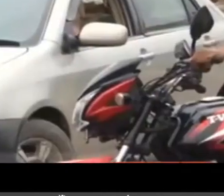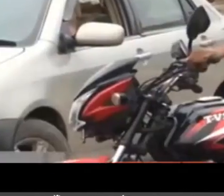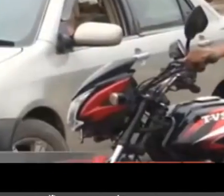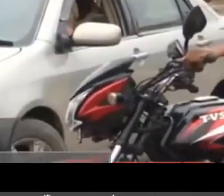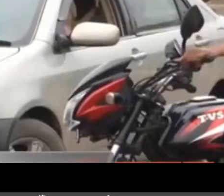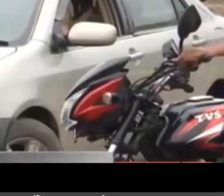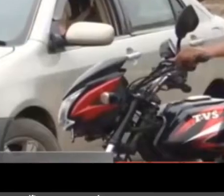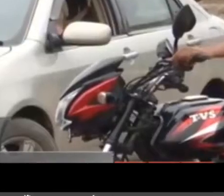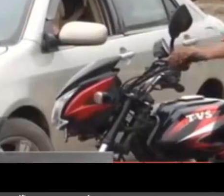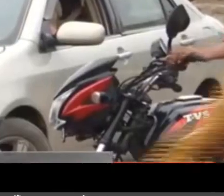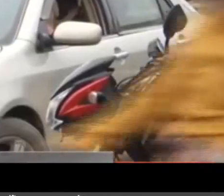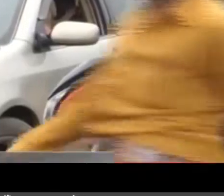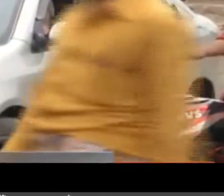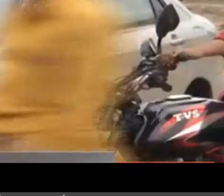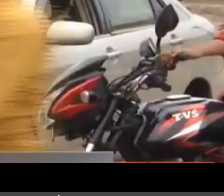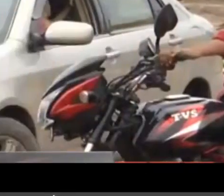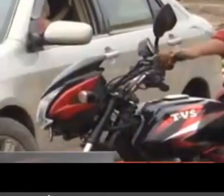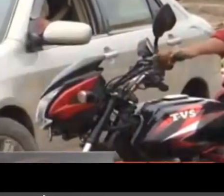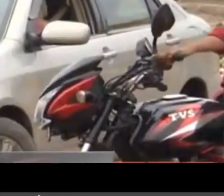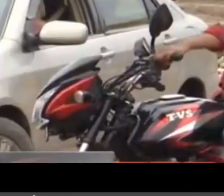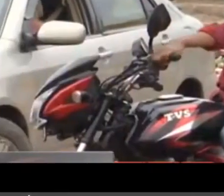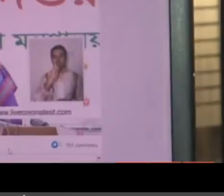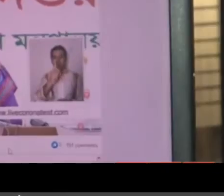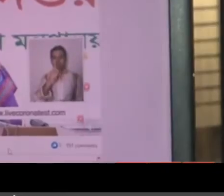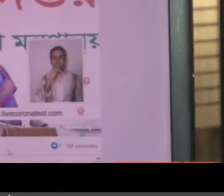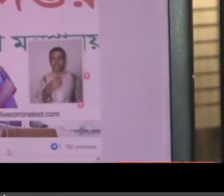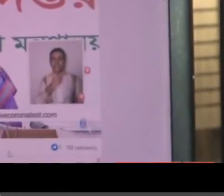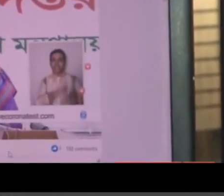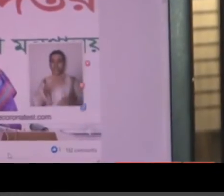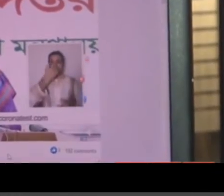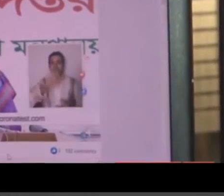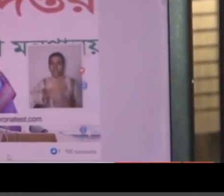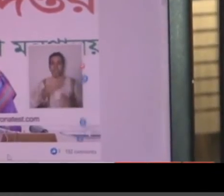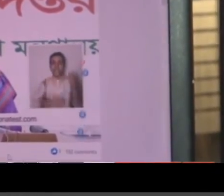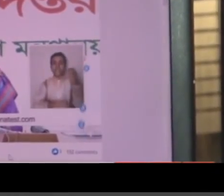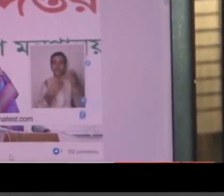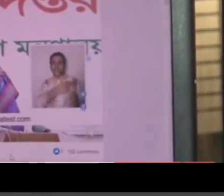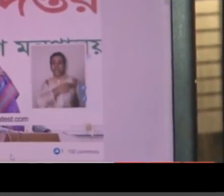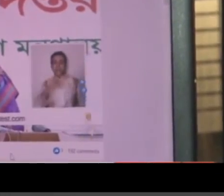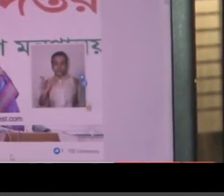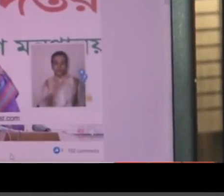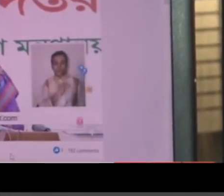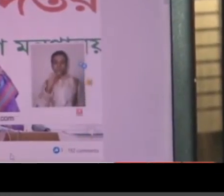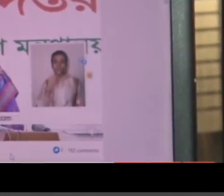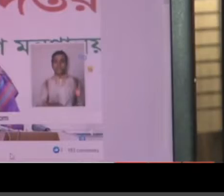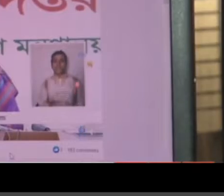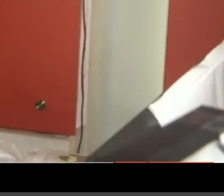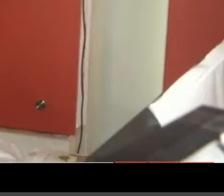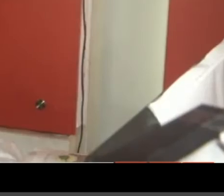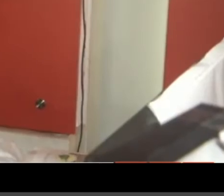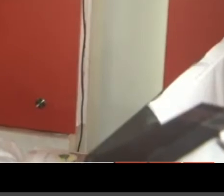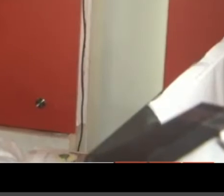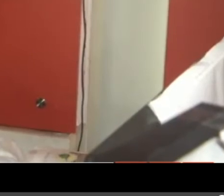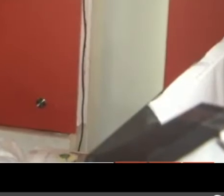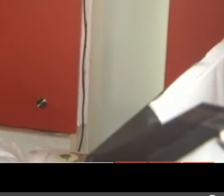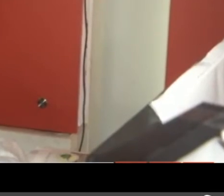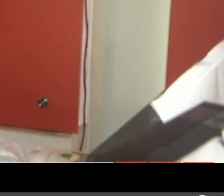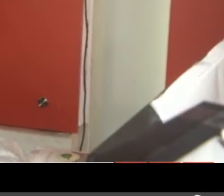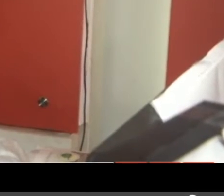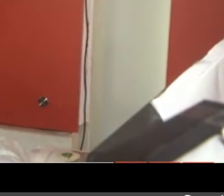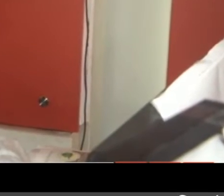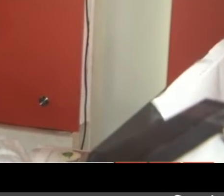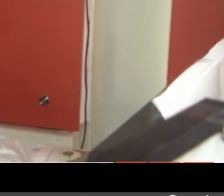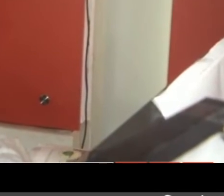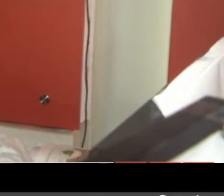গেছেন। এটি একদিনে সর্বোচ্চ মৃত্যুর রেকর্ড। ফলে ভাইরাসটিতে মোট 432 জনের মৃত্যু হয়েছে। গত 24 ঘন্টায় করোনায় আক্রান্ত